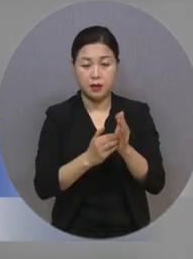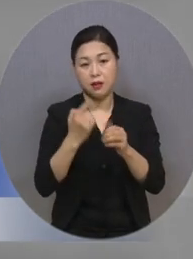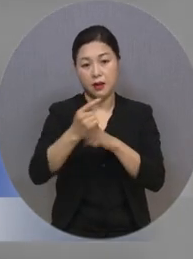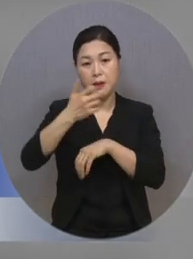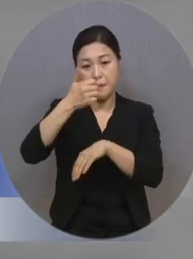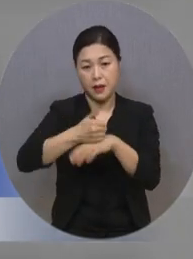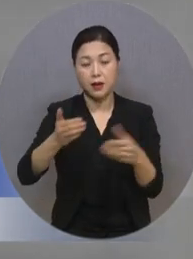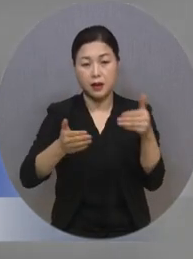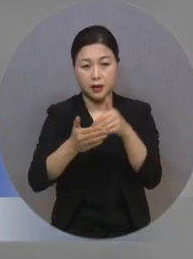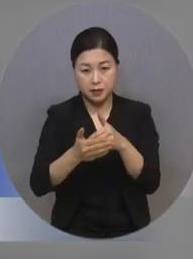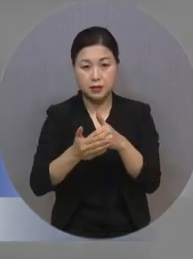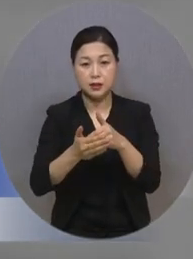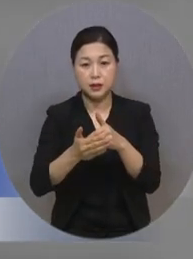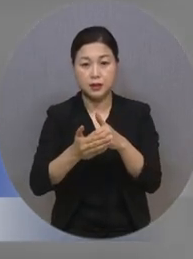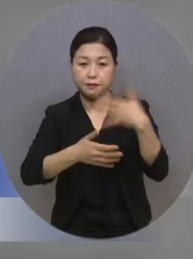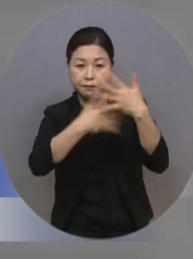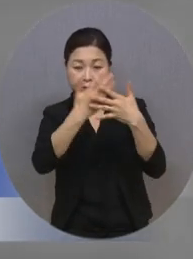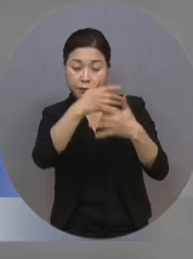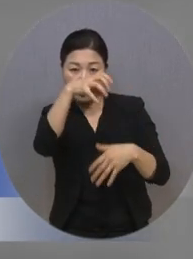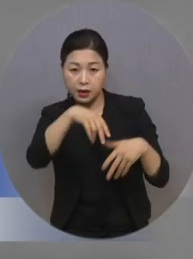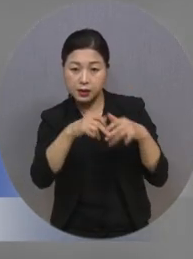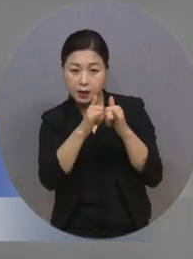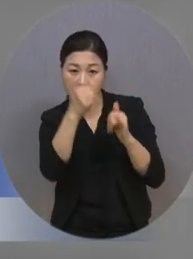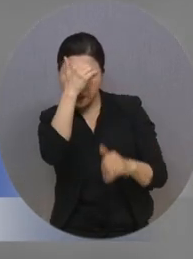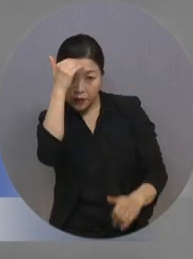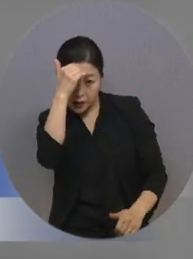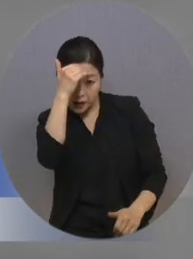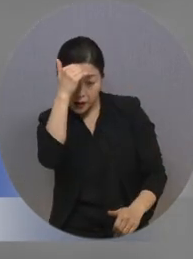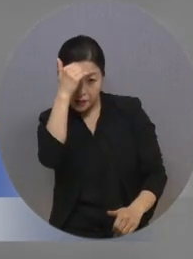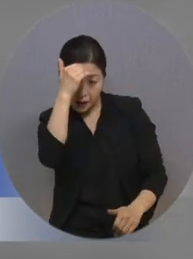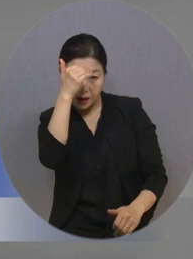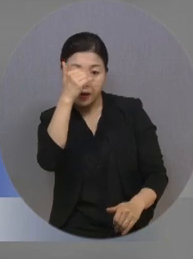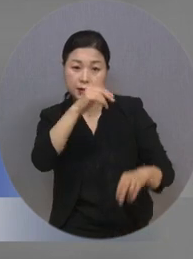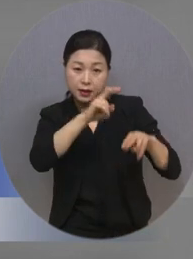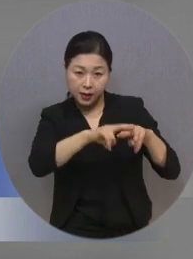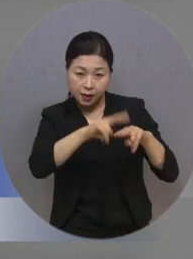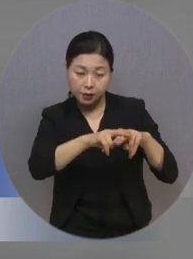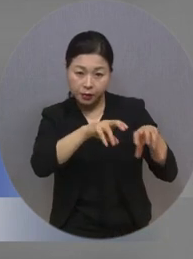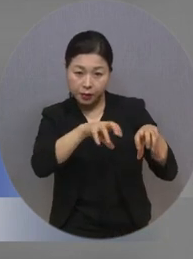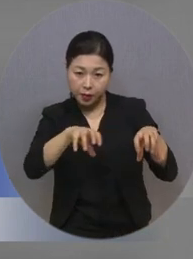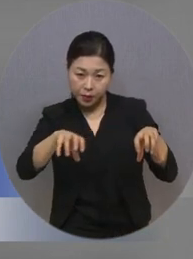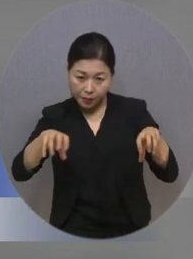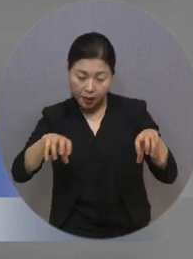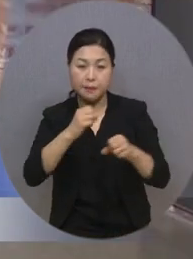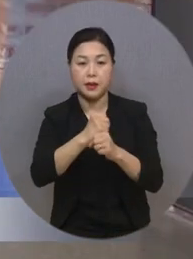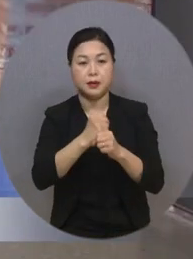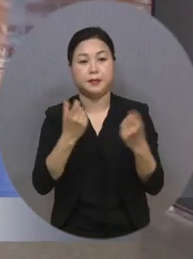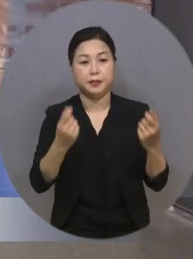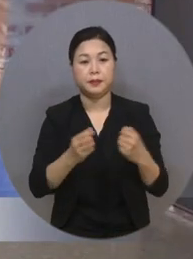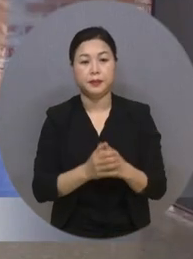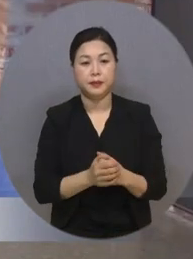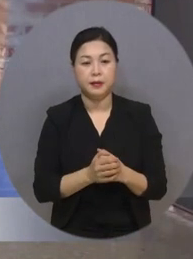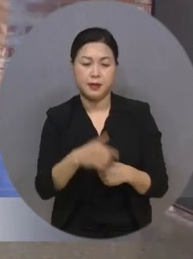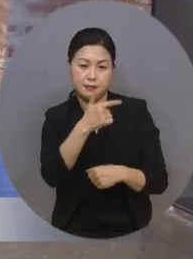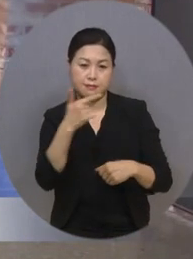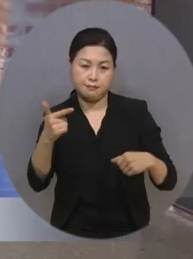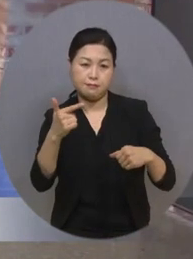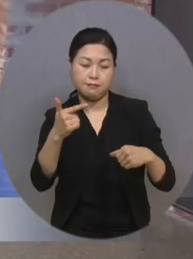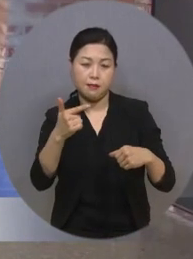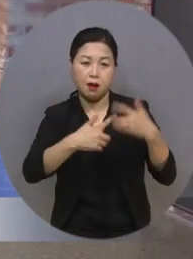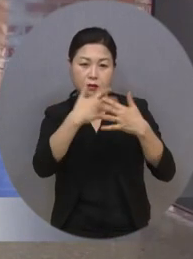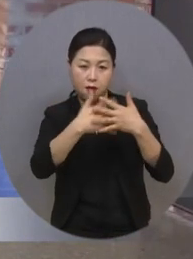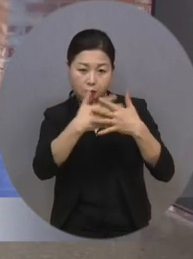말까지 상영관에 장애인 관람석을 차례로 설치할 예정이라고 밝혔습니다. 국내 대형 영화관